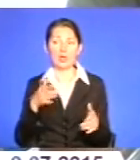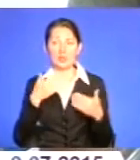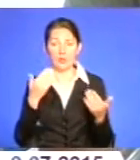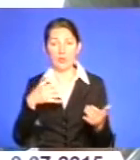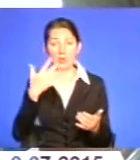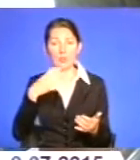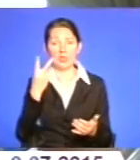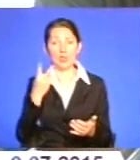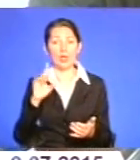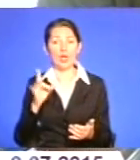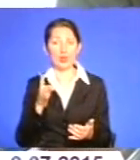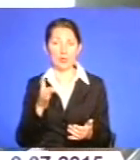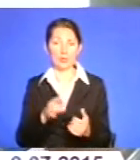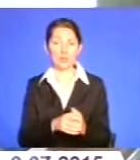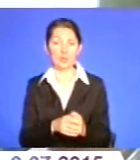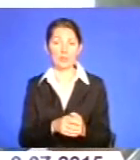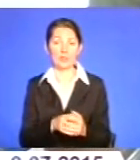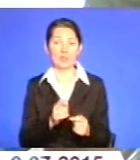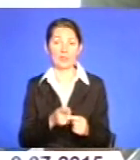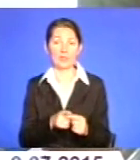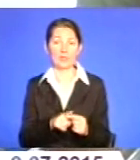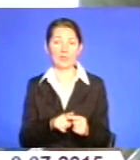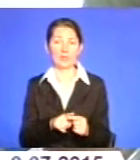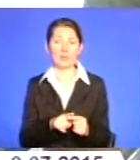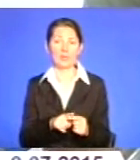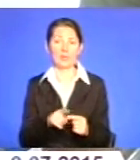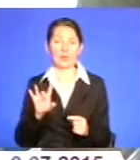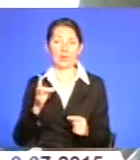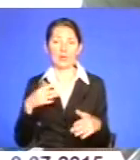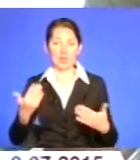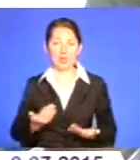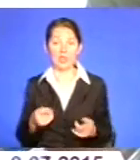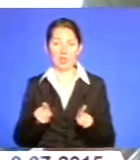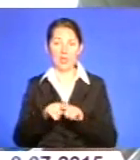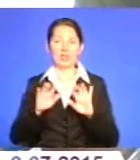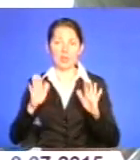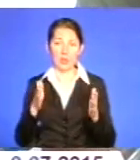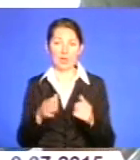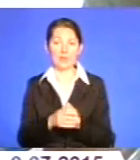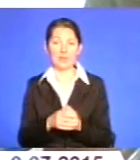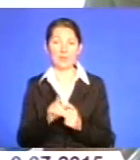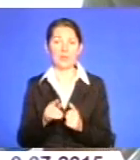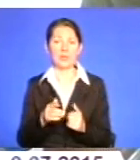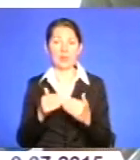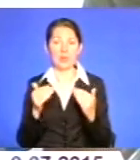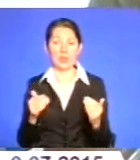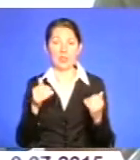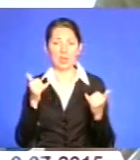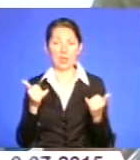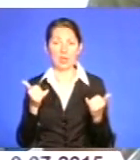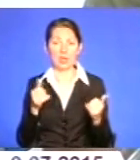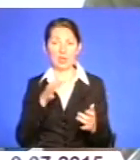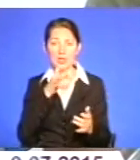розмір. Це вже випадковість, раз в життя таке трапляється. Тим більше на даний